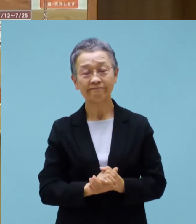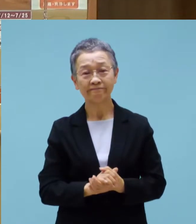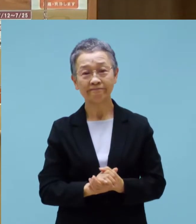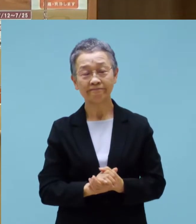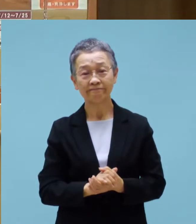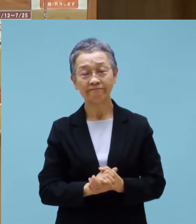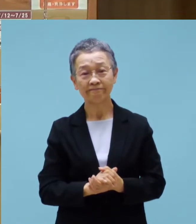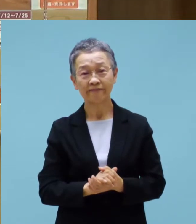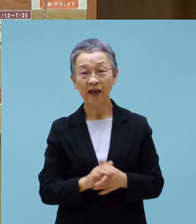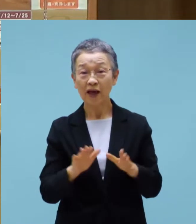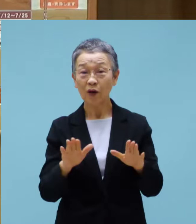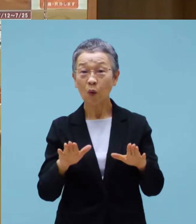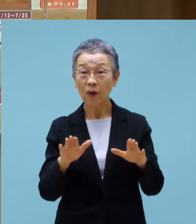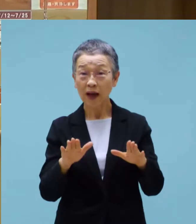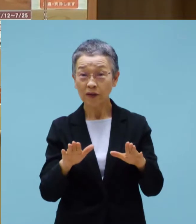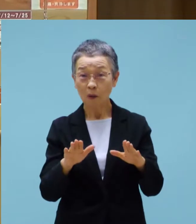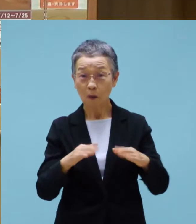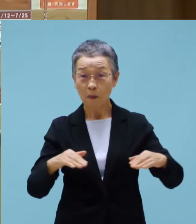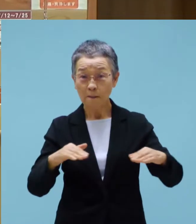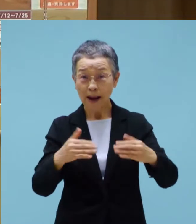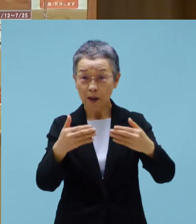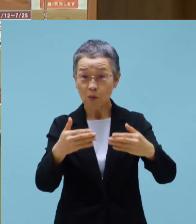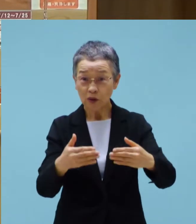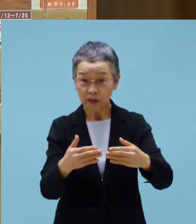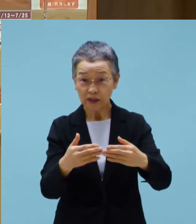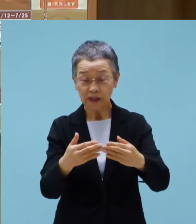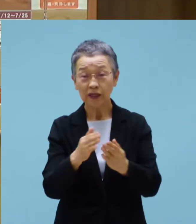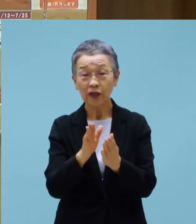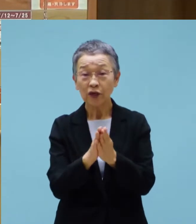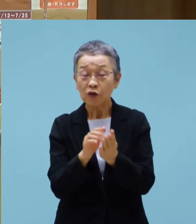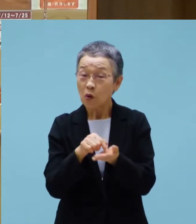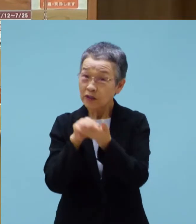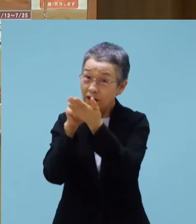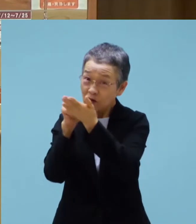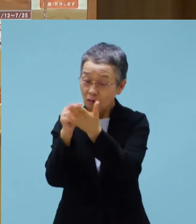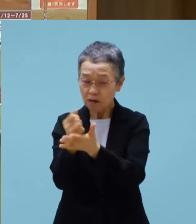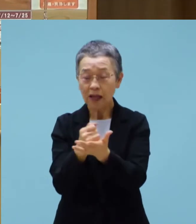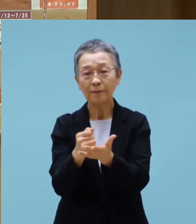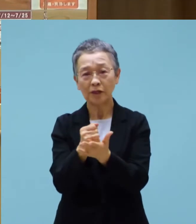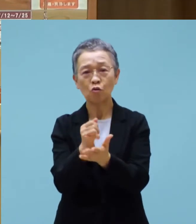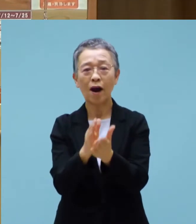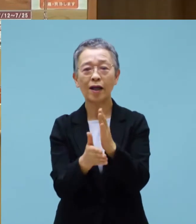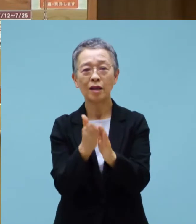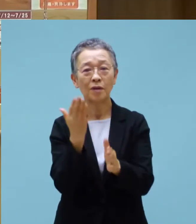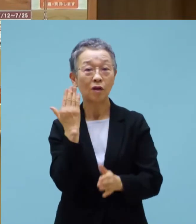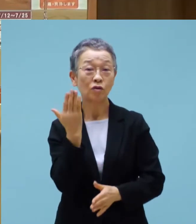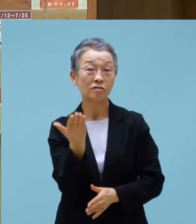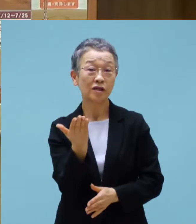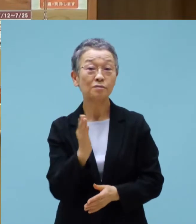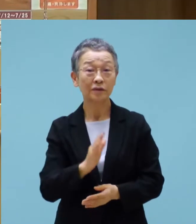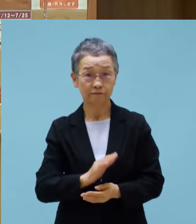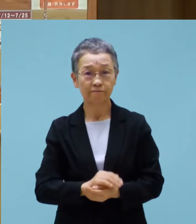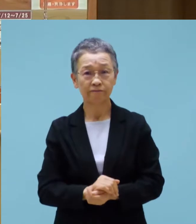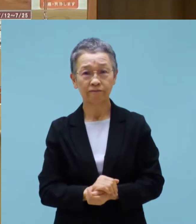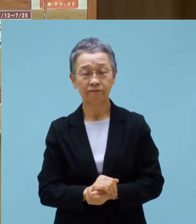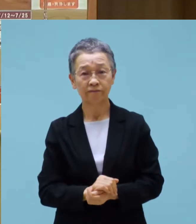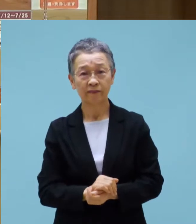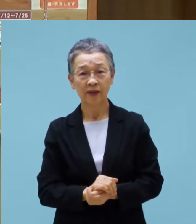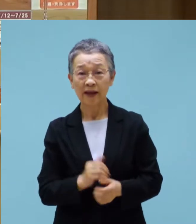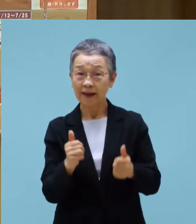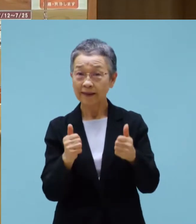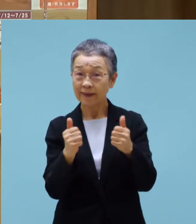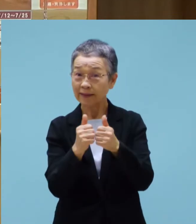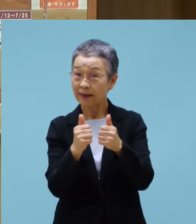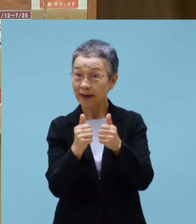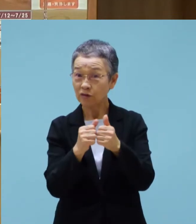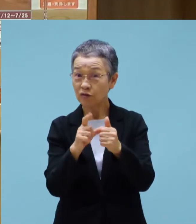今回のまん延防止の要請のタイミングについて改めてお尋ねします。対策会議でも先ほども先手